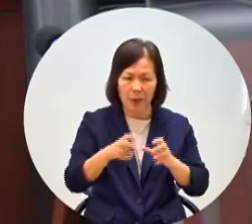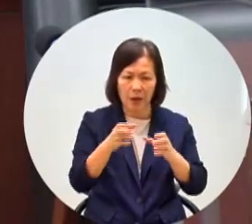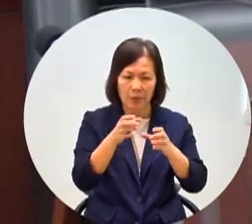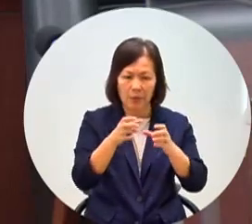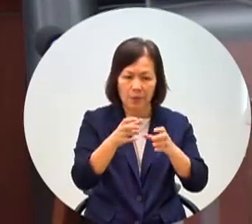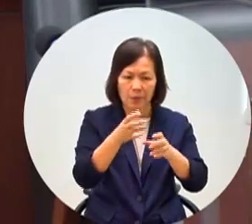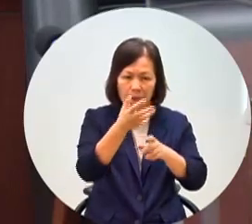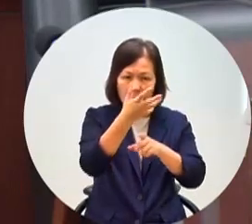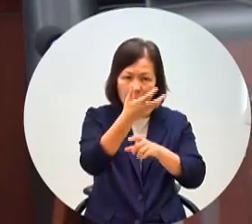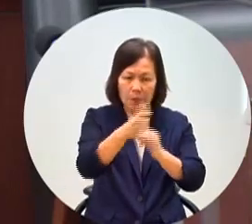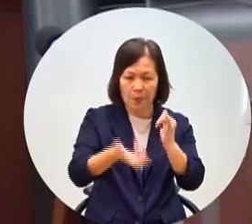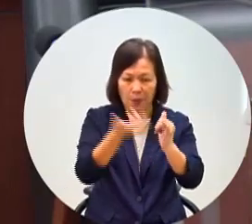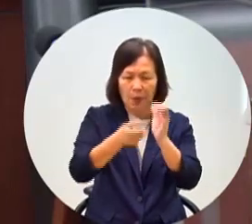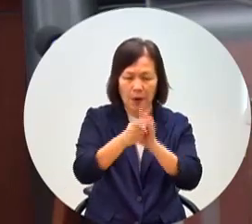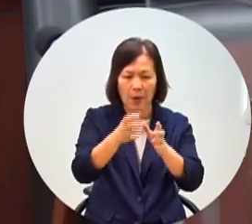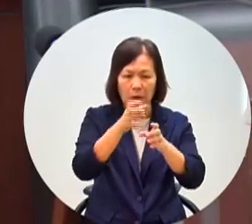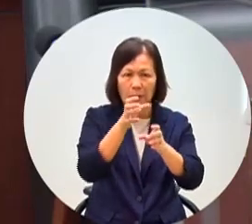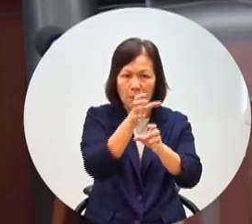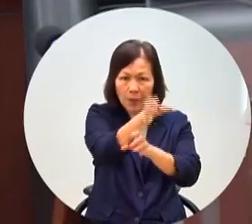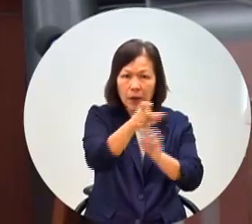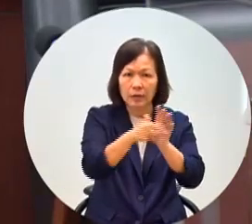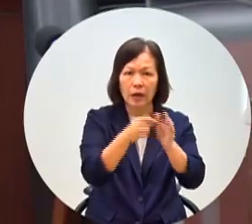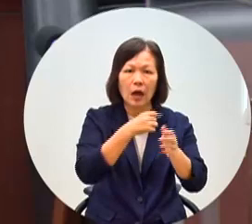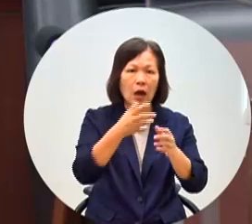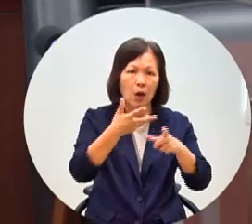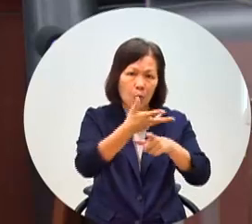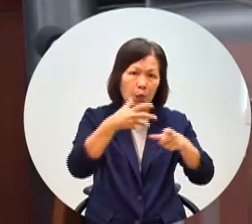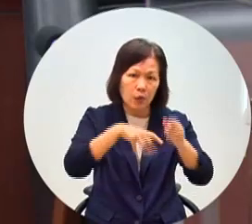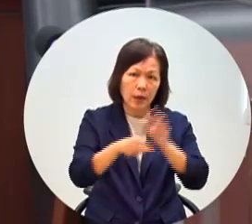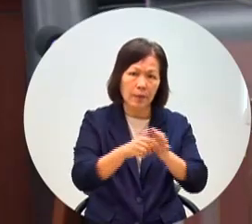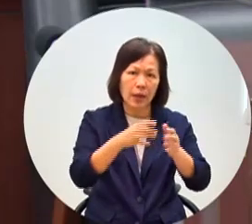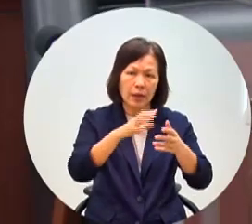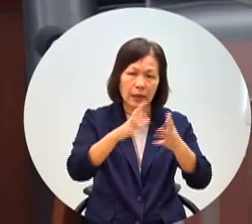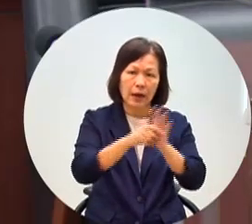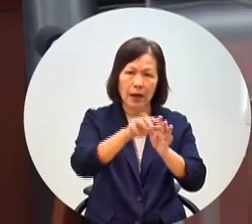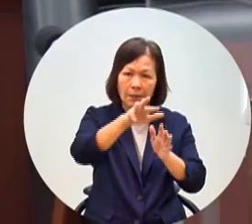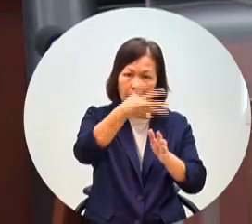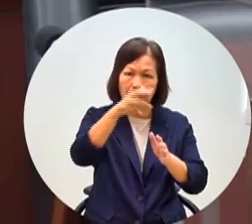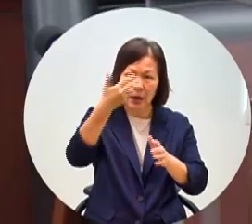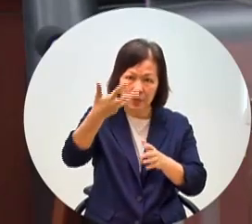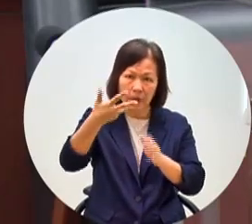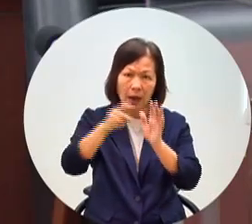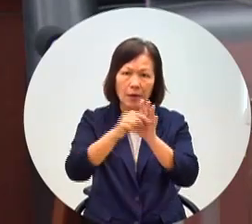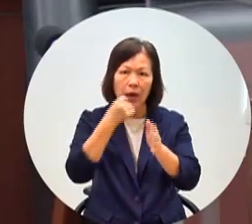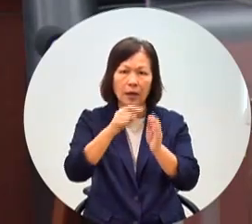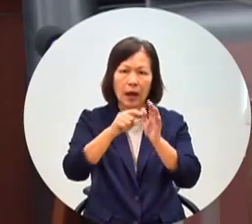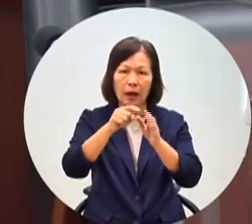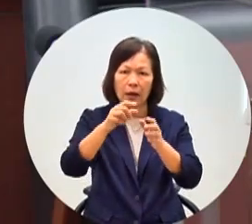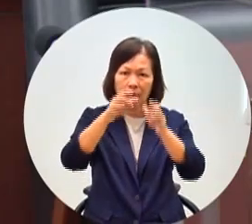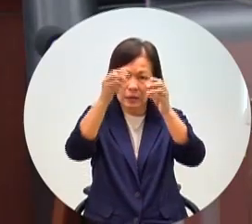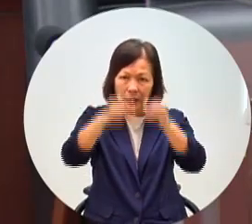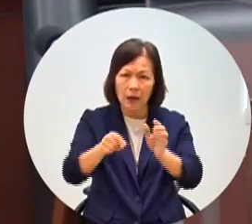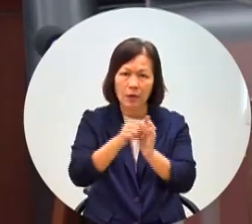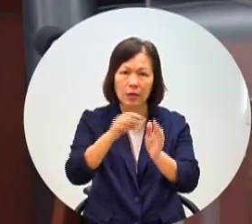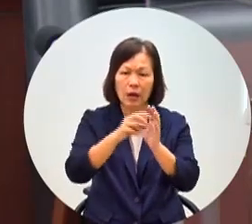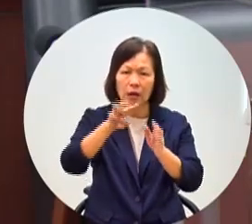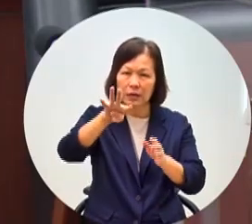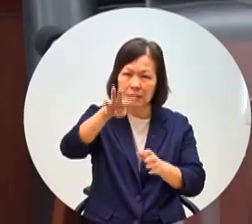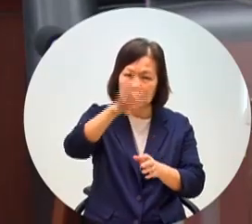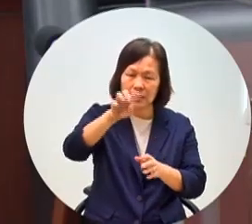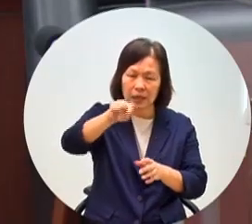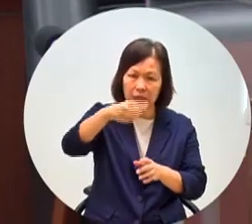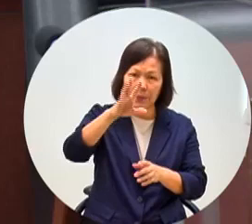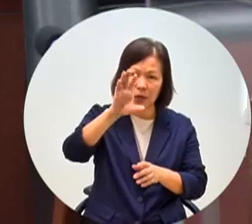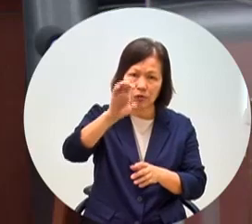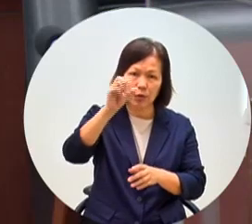看湖内它的牌位有808，它的塔位有4195，但是它现在能用的有多